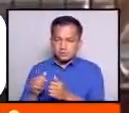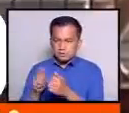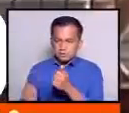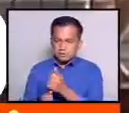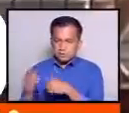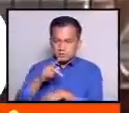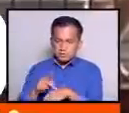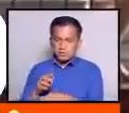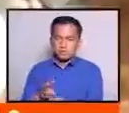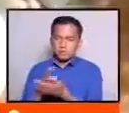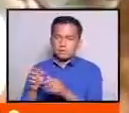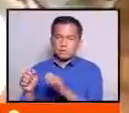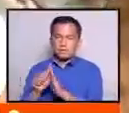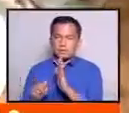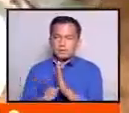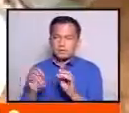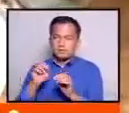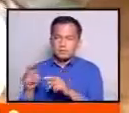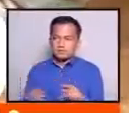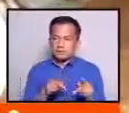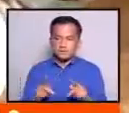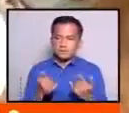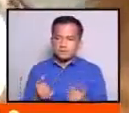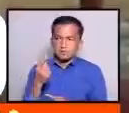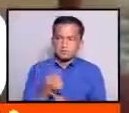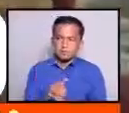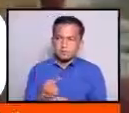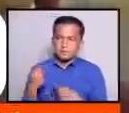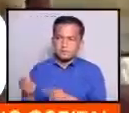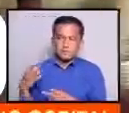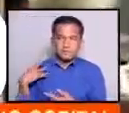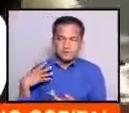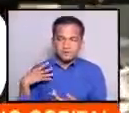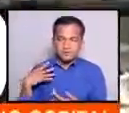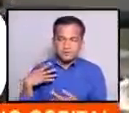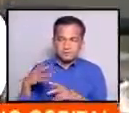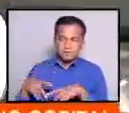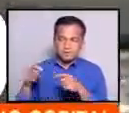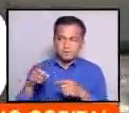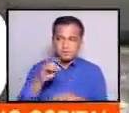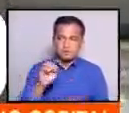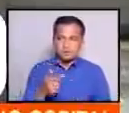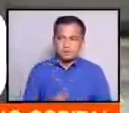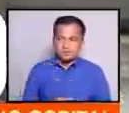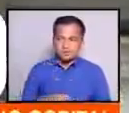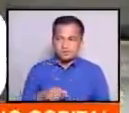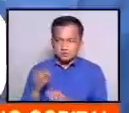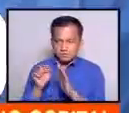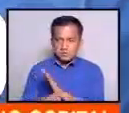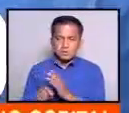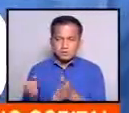ng Philippine Animal Welfare Act, pero wala raw nakaplanong ganito ngayong buwan habang naghihintay sila ng mag-aampon sa mga aso. Euthanasia